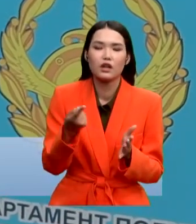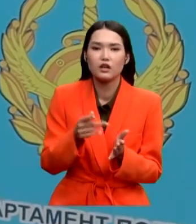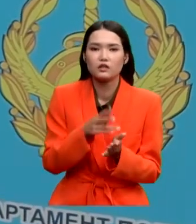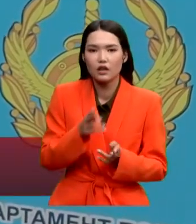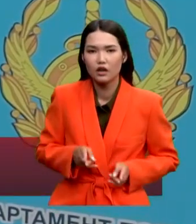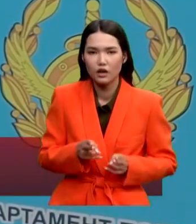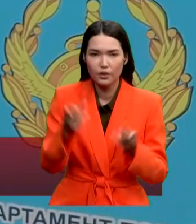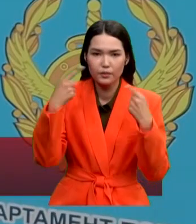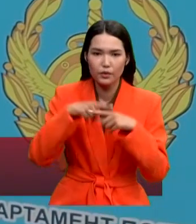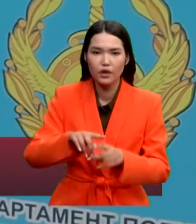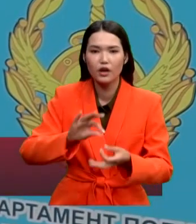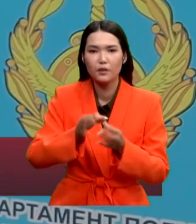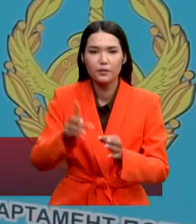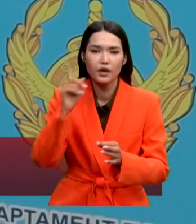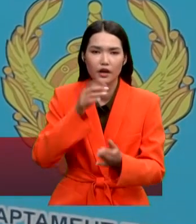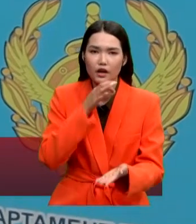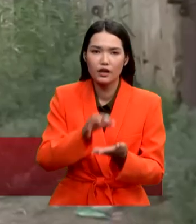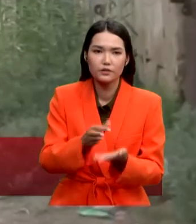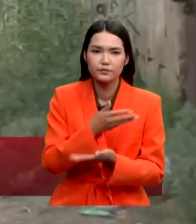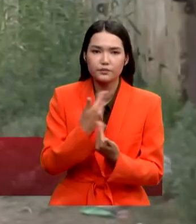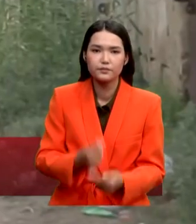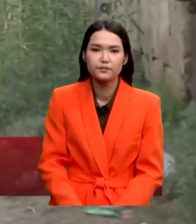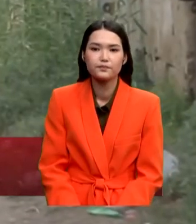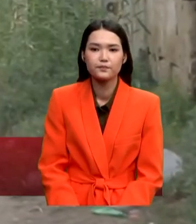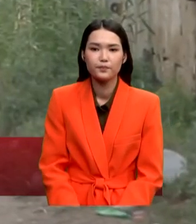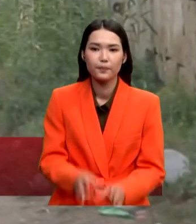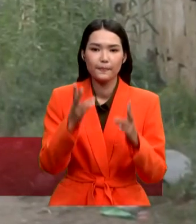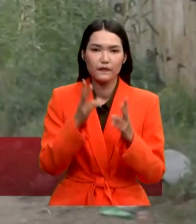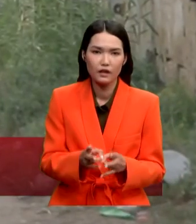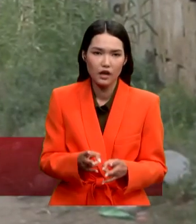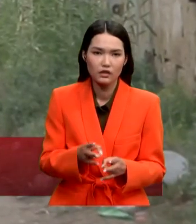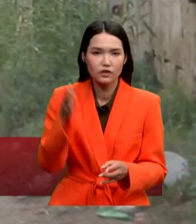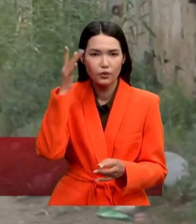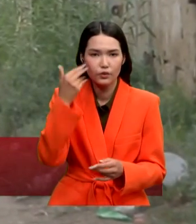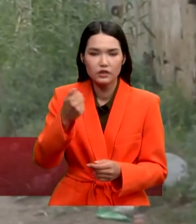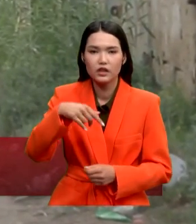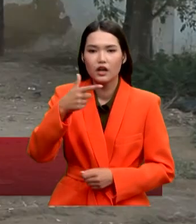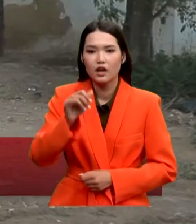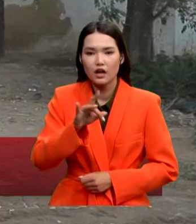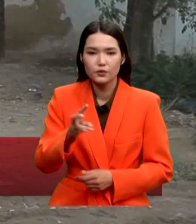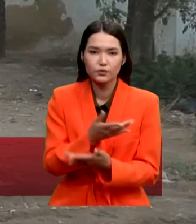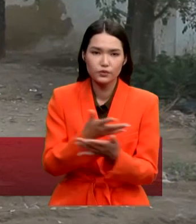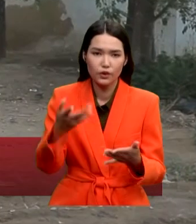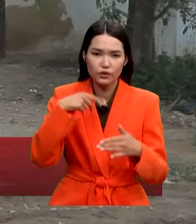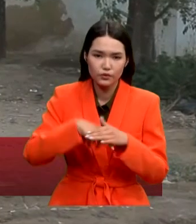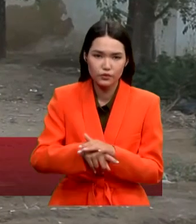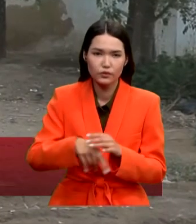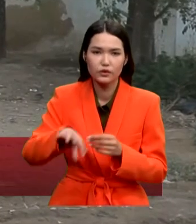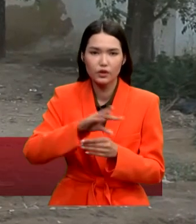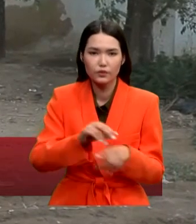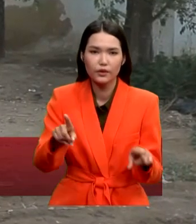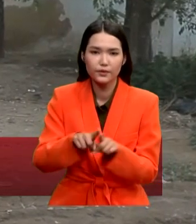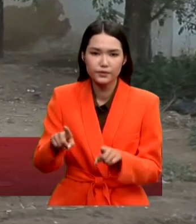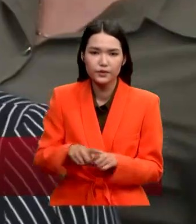кодекса. Подробности пока не разглашаются. Пострадавшие возмущены. Гараж без ворот и ценностей внутри явно стоит